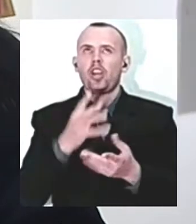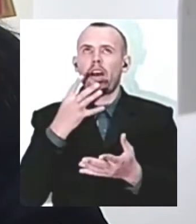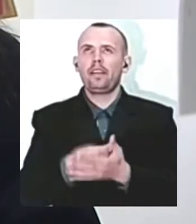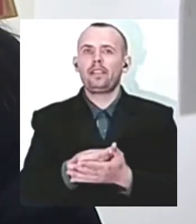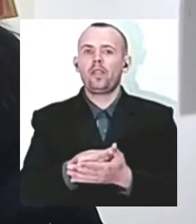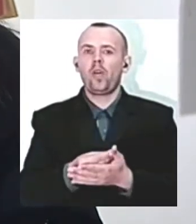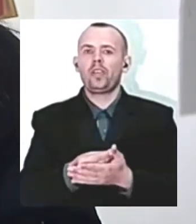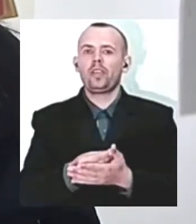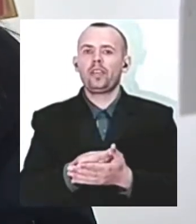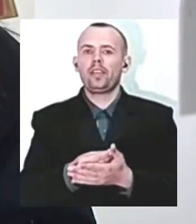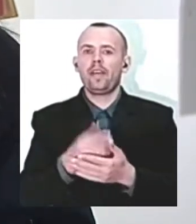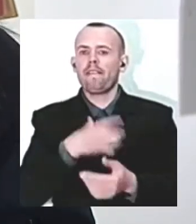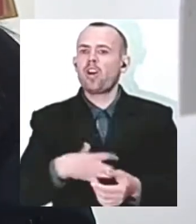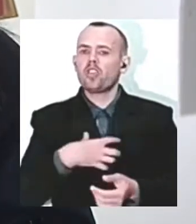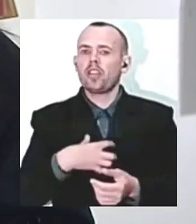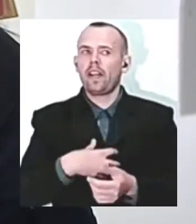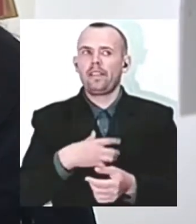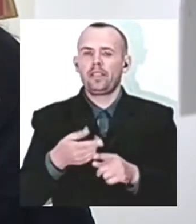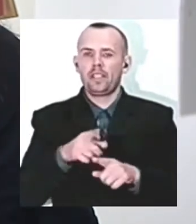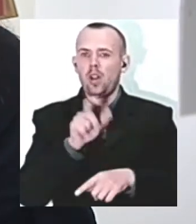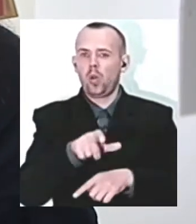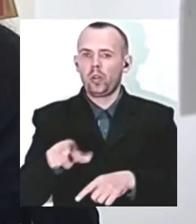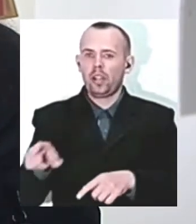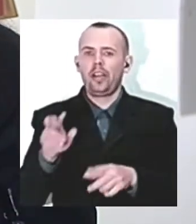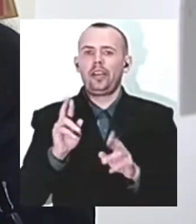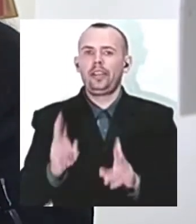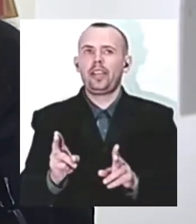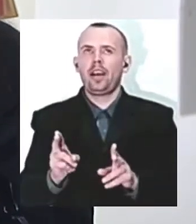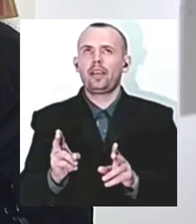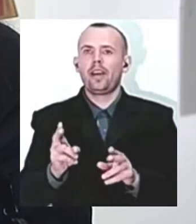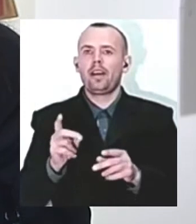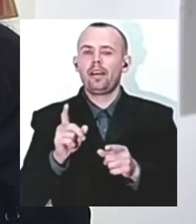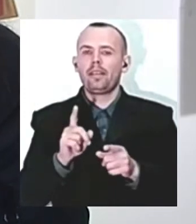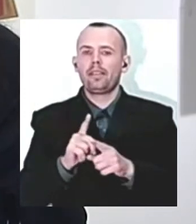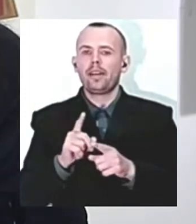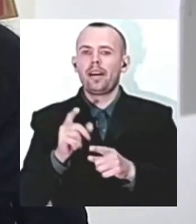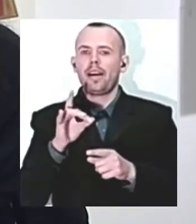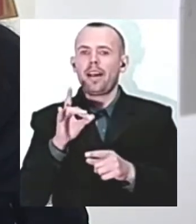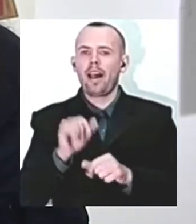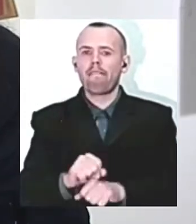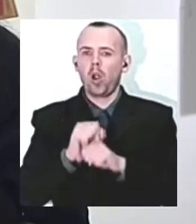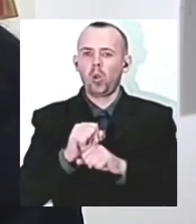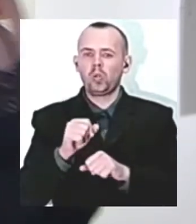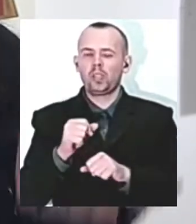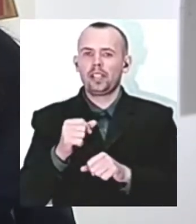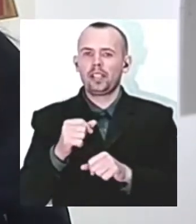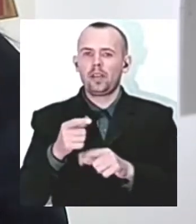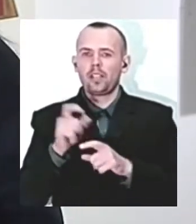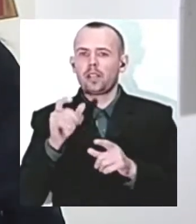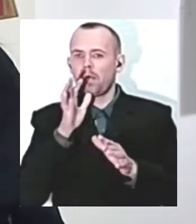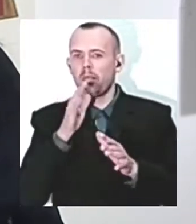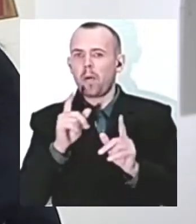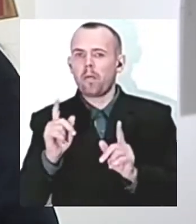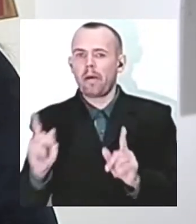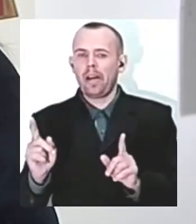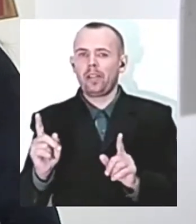важливість у житті людей, як революція книги з моменту, як вона з'явилася